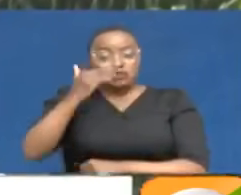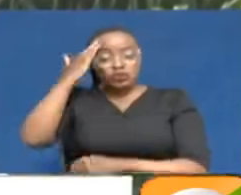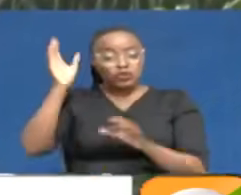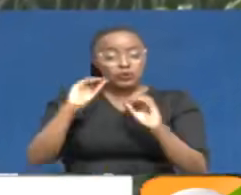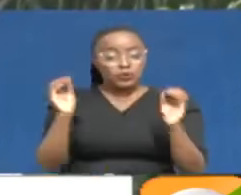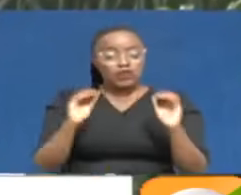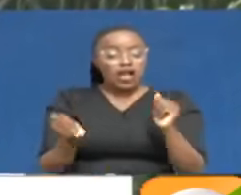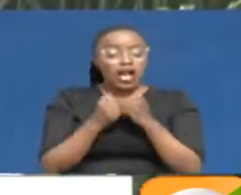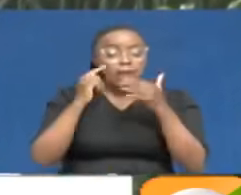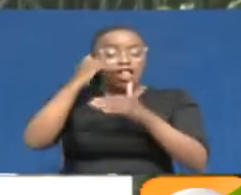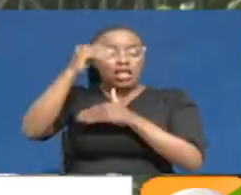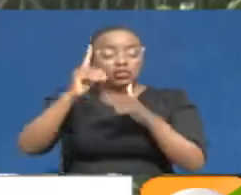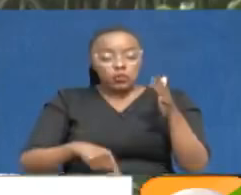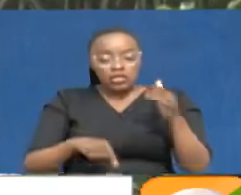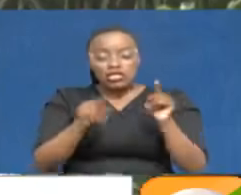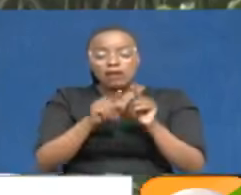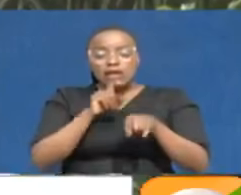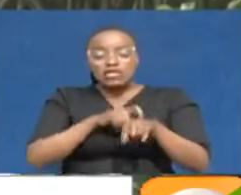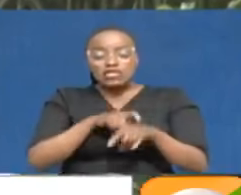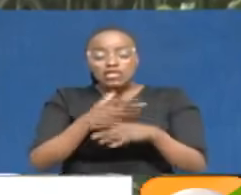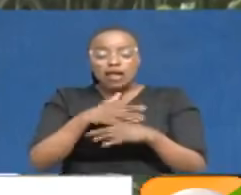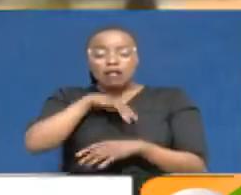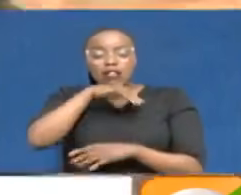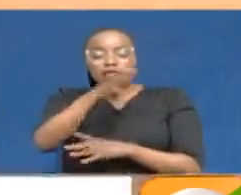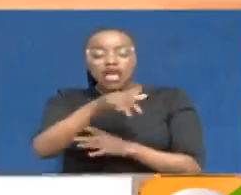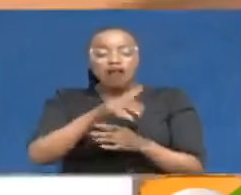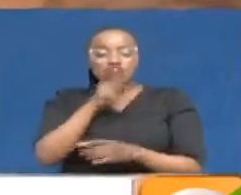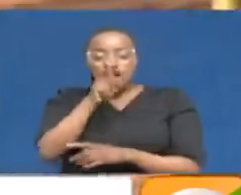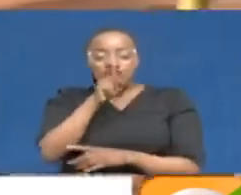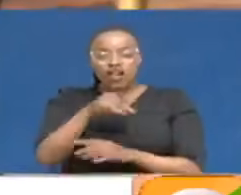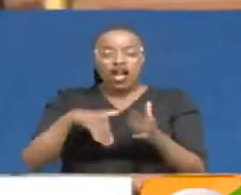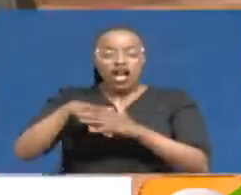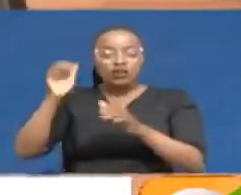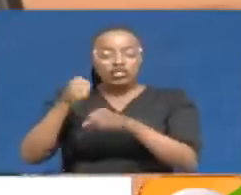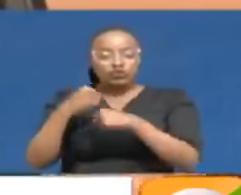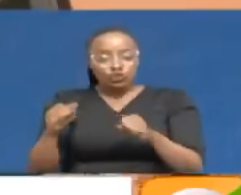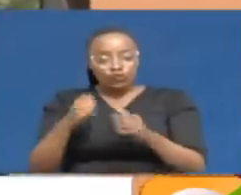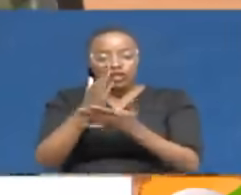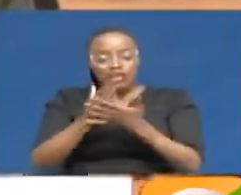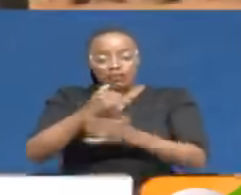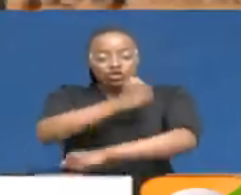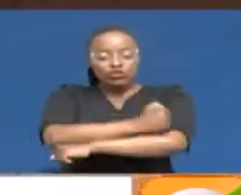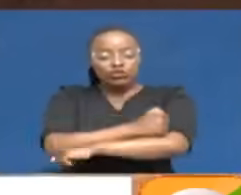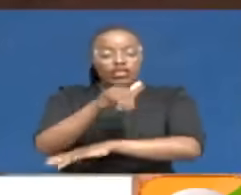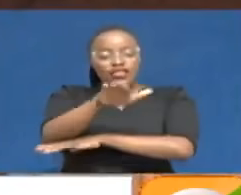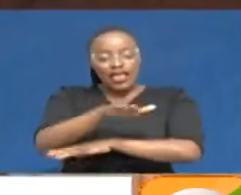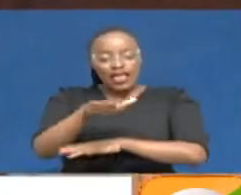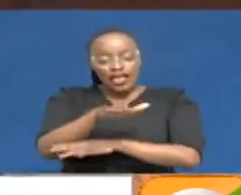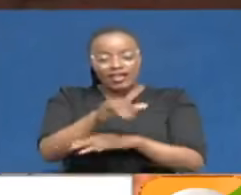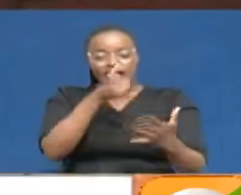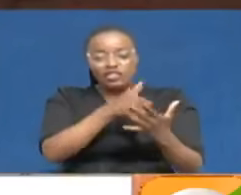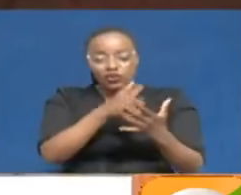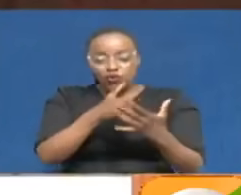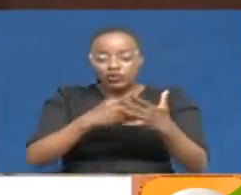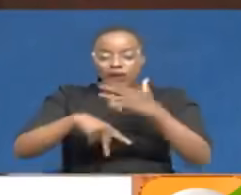hatujui kutakuwa aje. Maubwa ikibweka hata uwezi toka nje. Wanafunzi wa shule kadhaa katika maeneo haya,